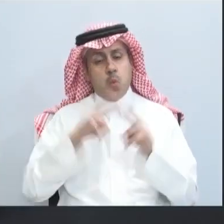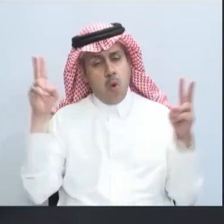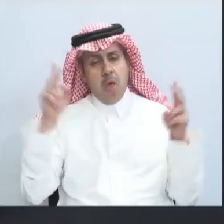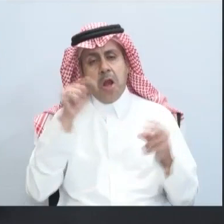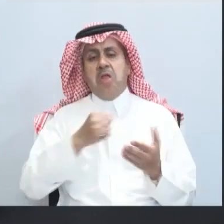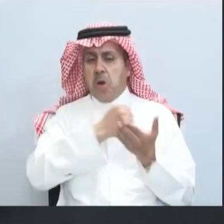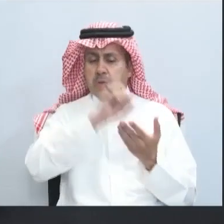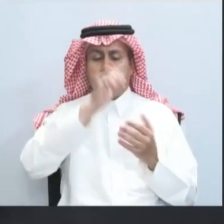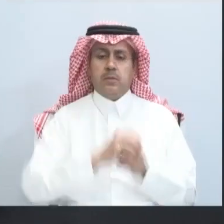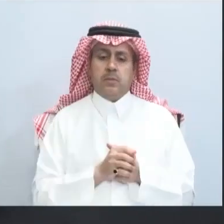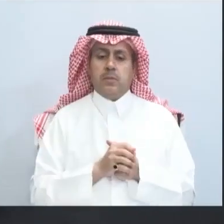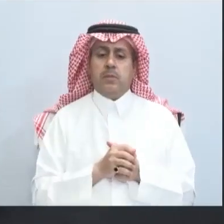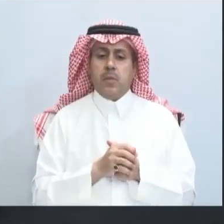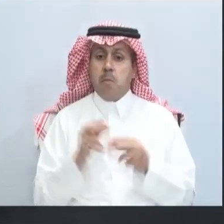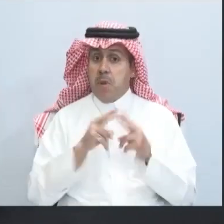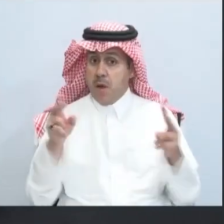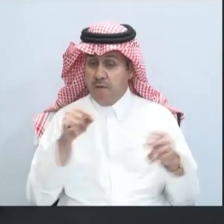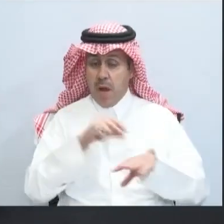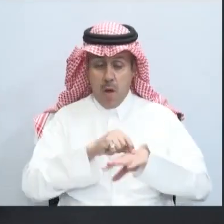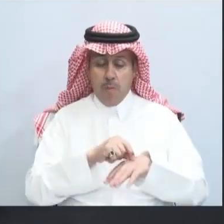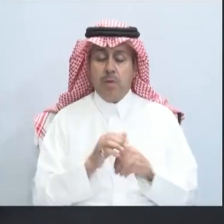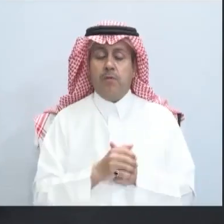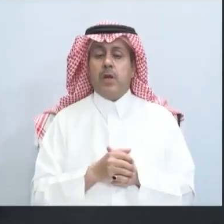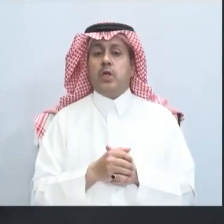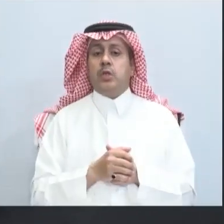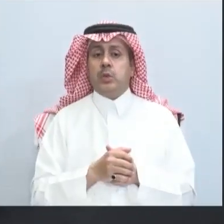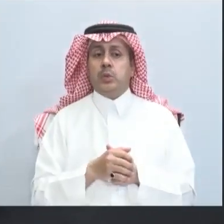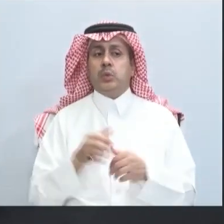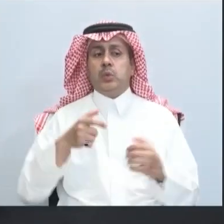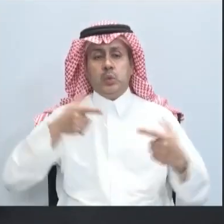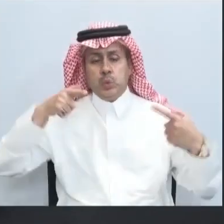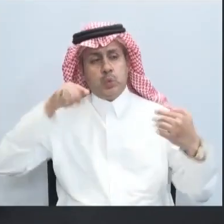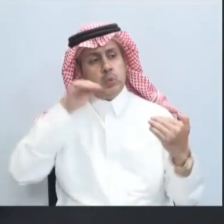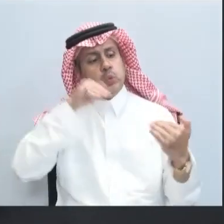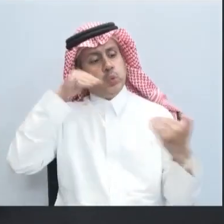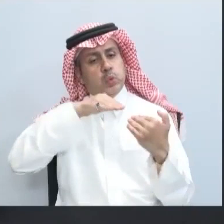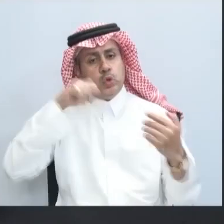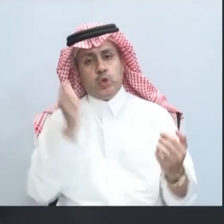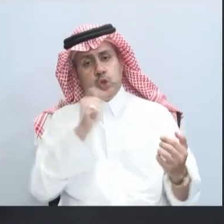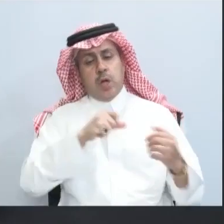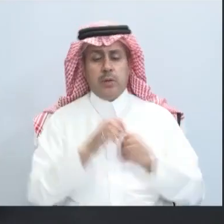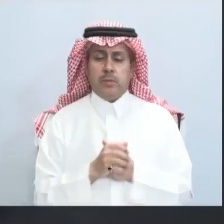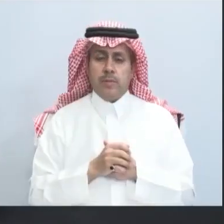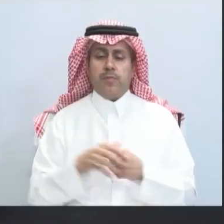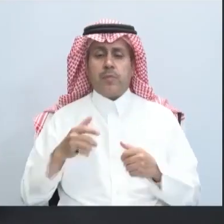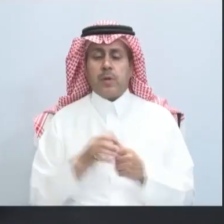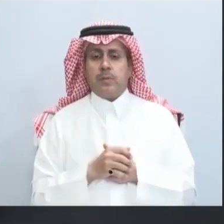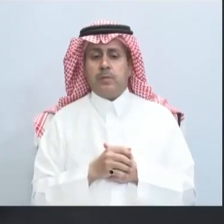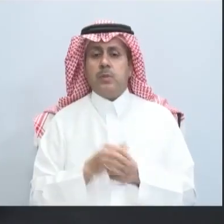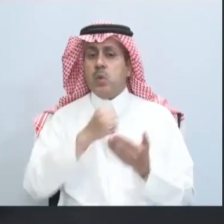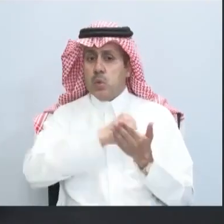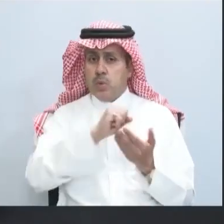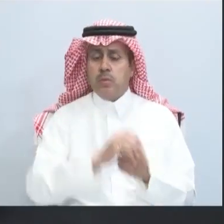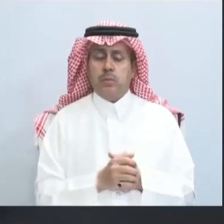اولئك القوم في حال الجهاد كم كان يقابل الواحد منهم ثم بعد ذلك نسخ بقول الله تعالى الان